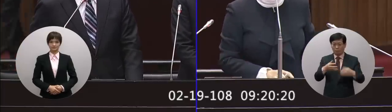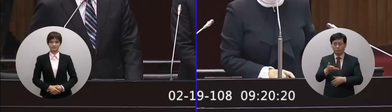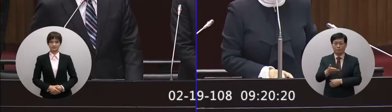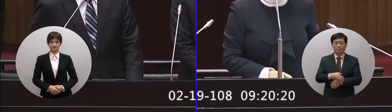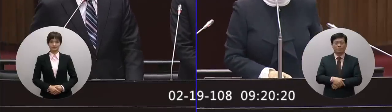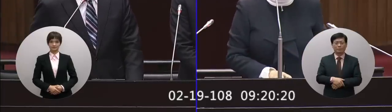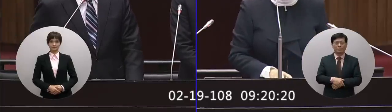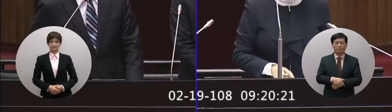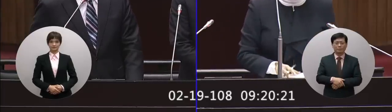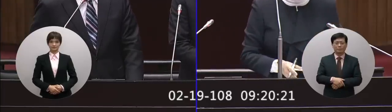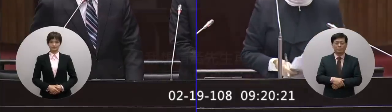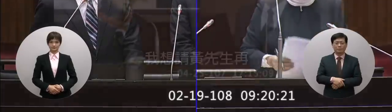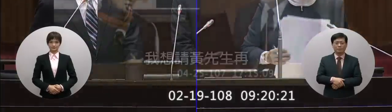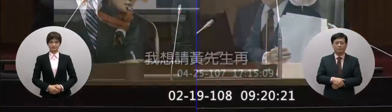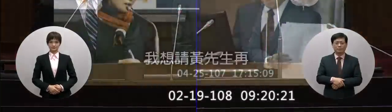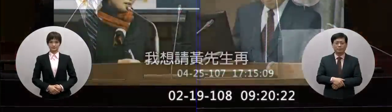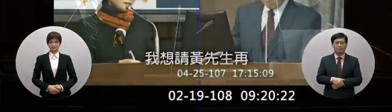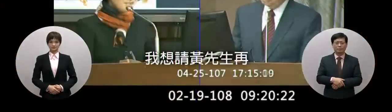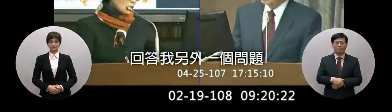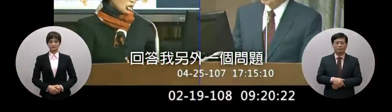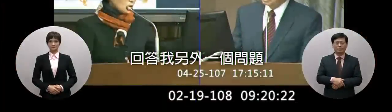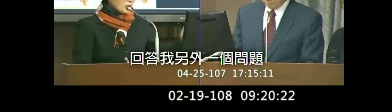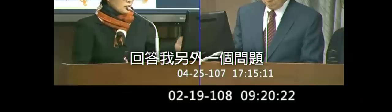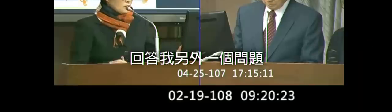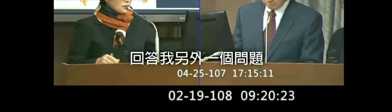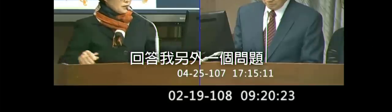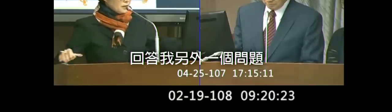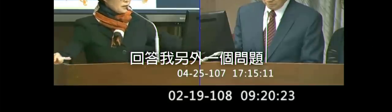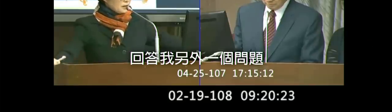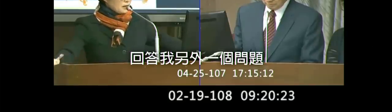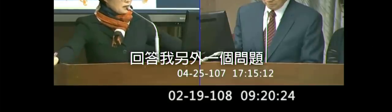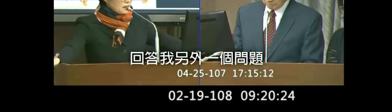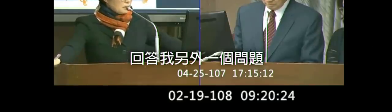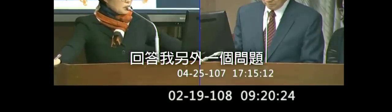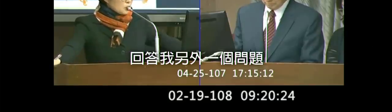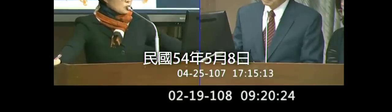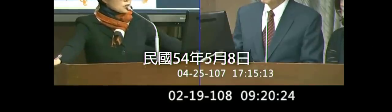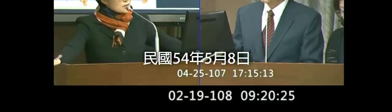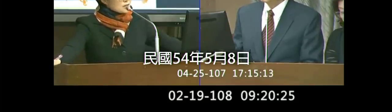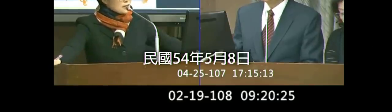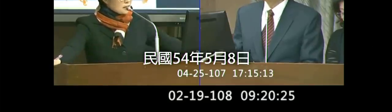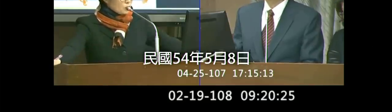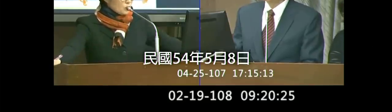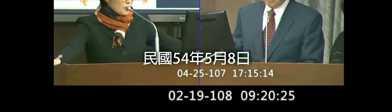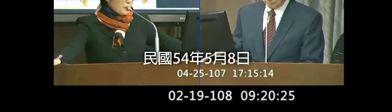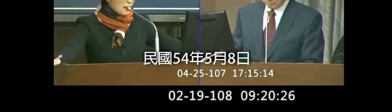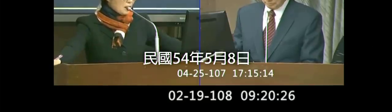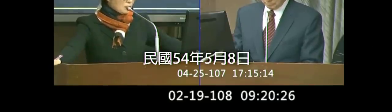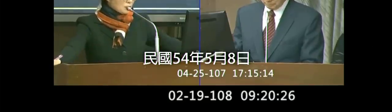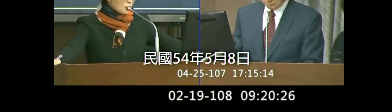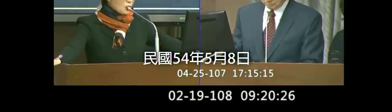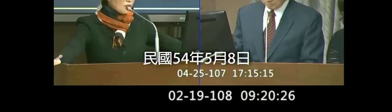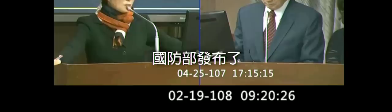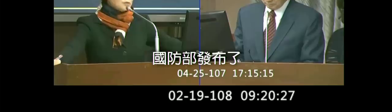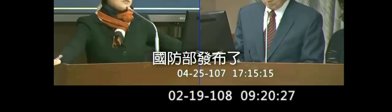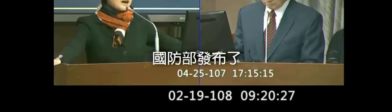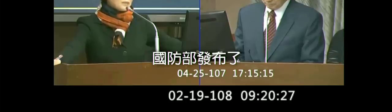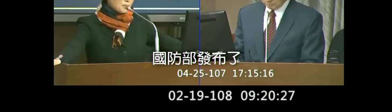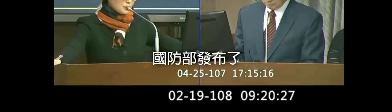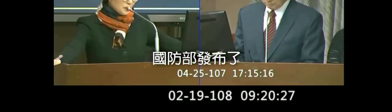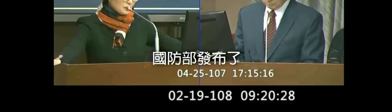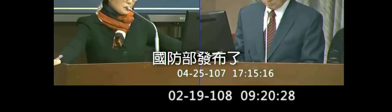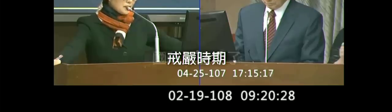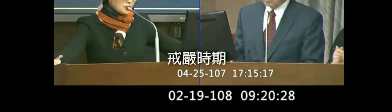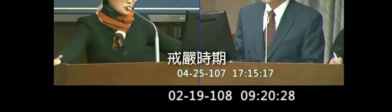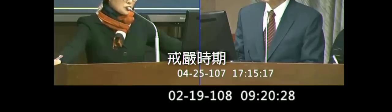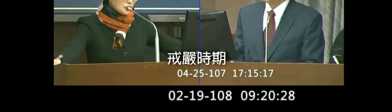谢。我想请黄先生再回答我另外一个问题。民国54年的5月8号，国防部